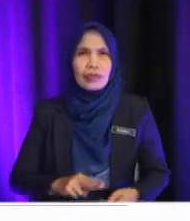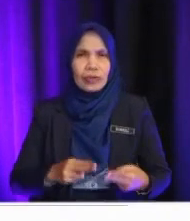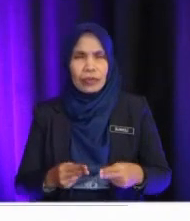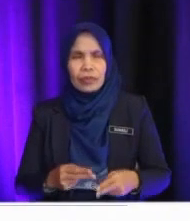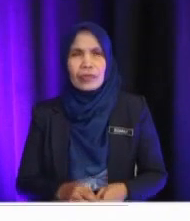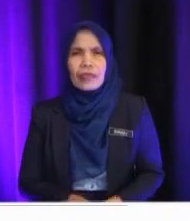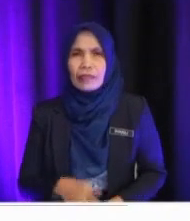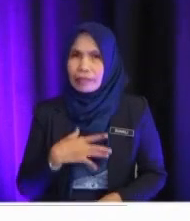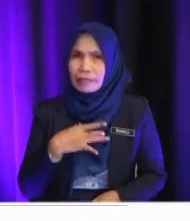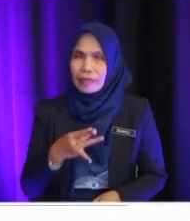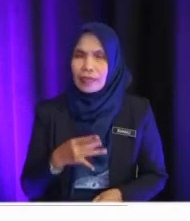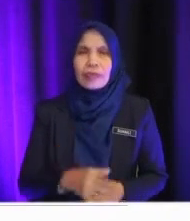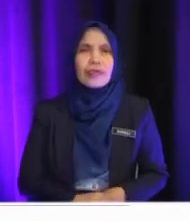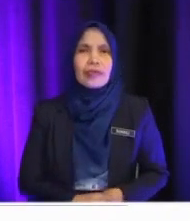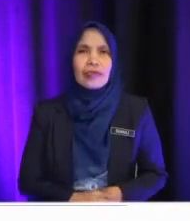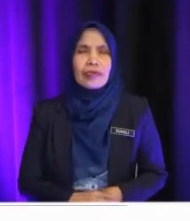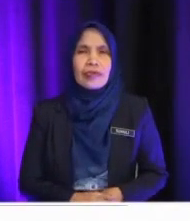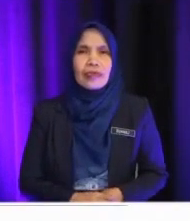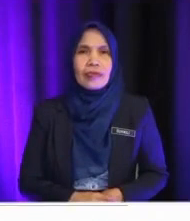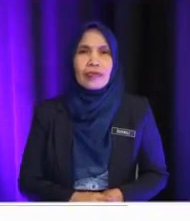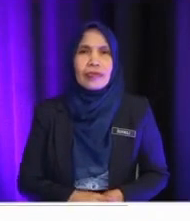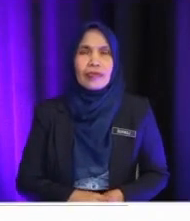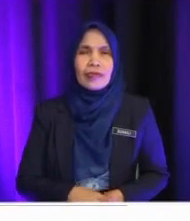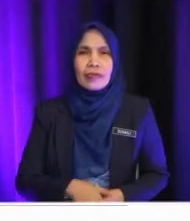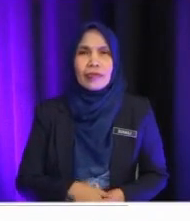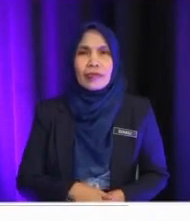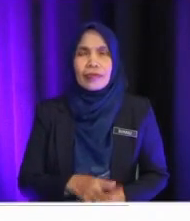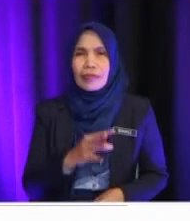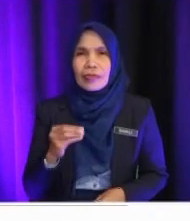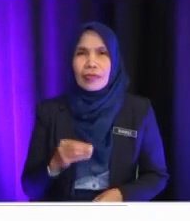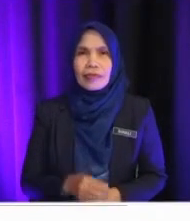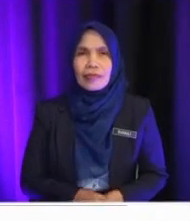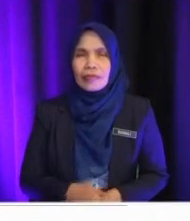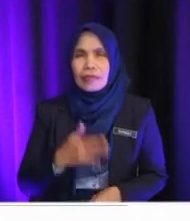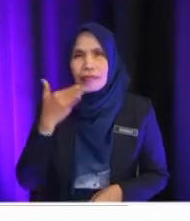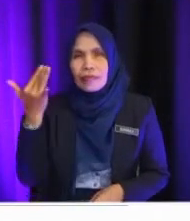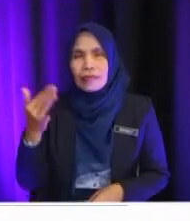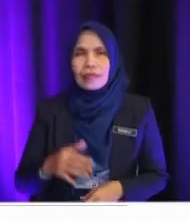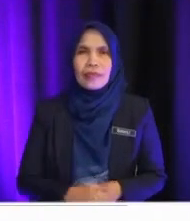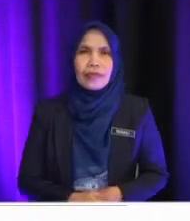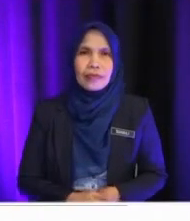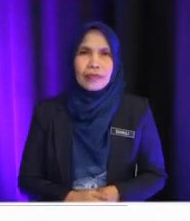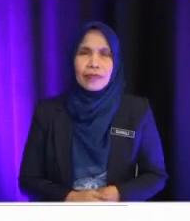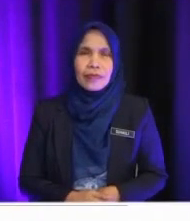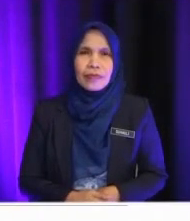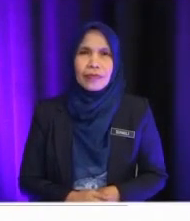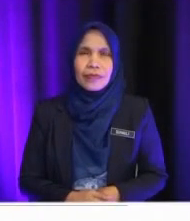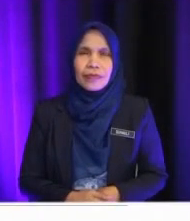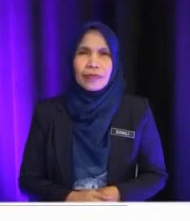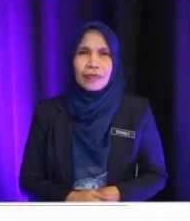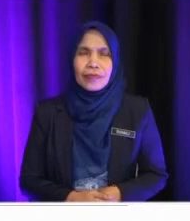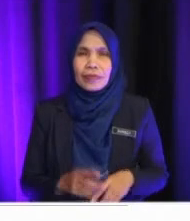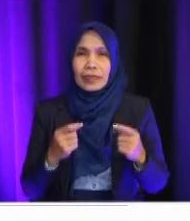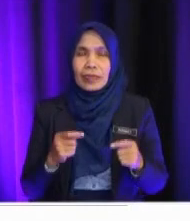bau pada ayam tersebut. Okey. Okey, yang ketiga adalah tindak balas haba melalui kaedah